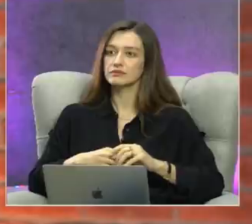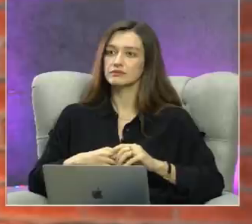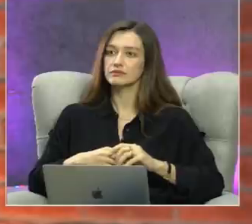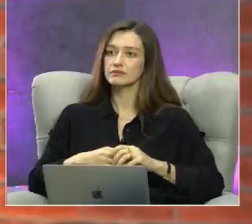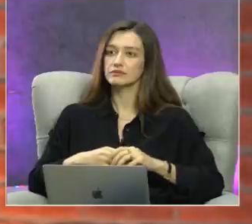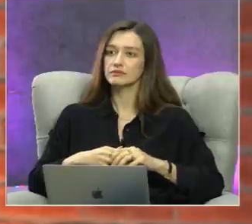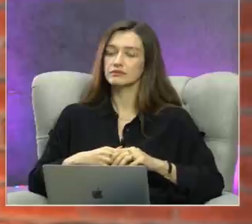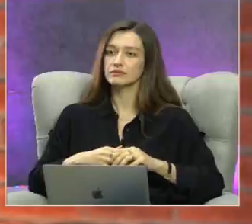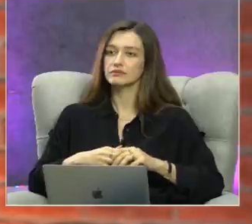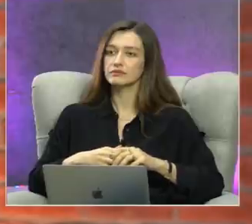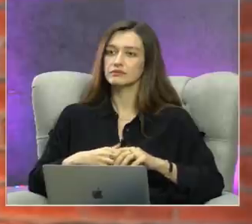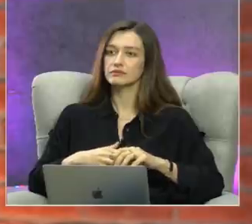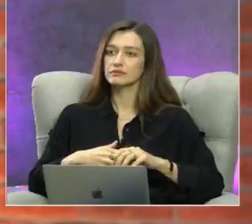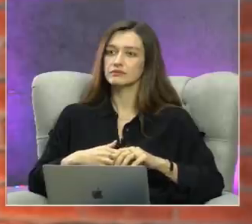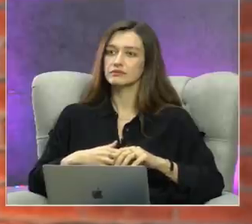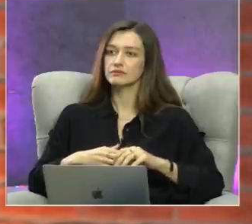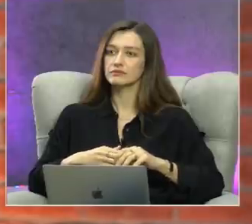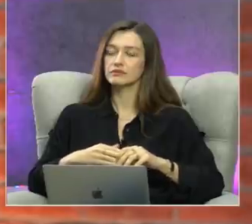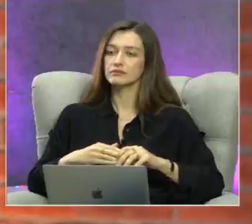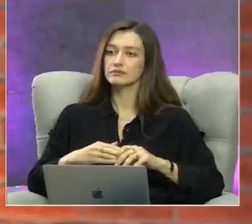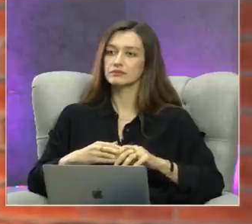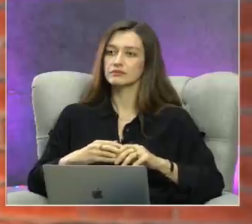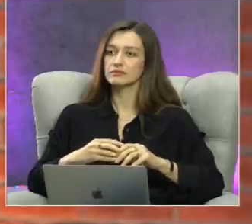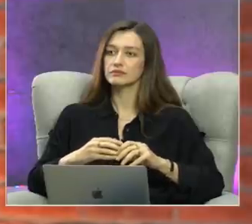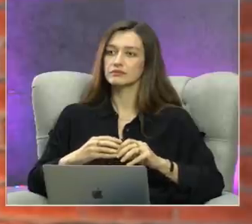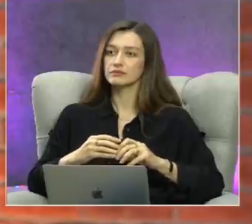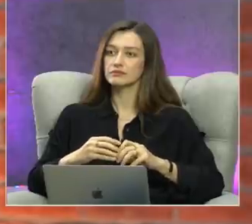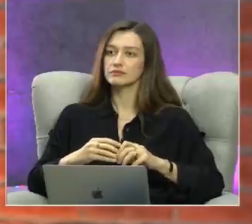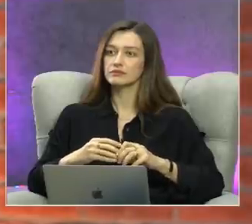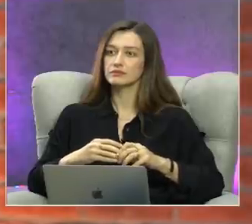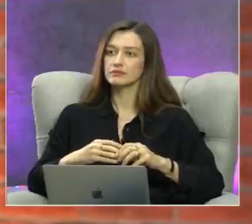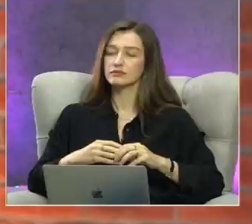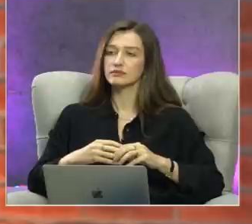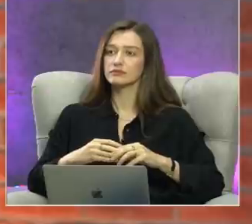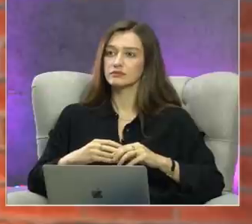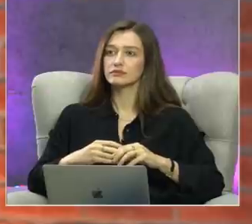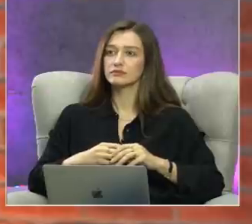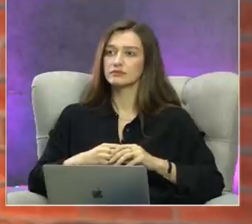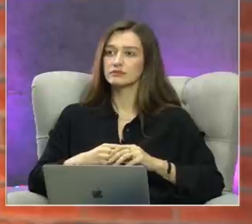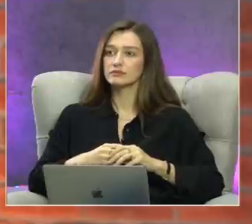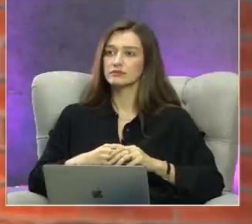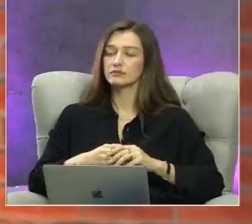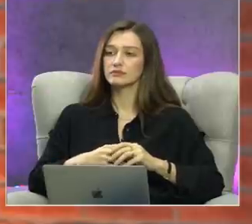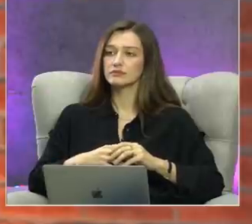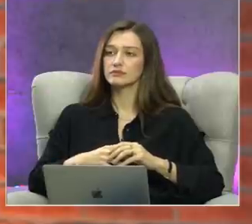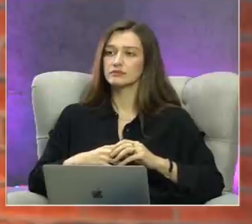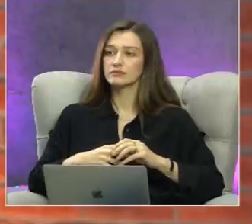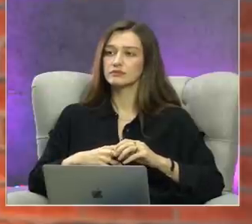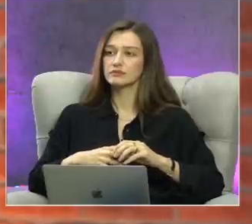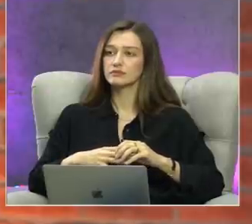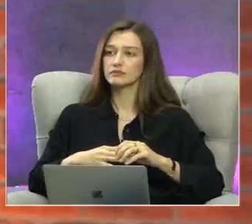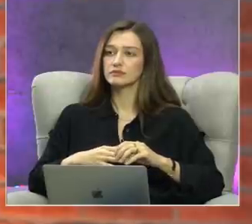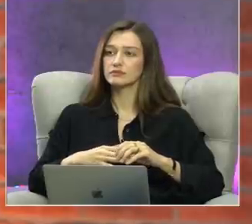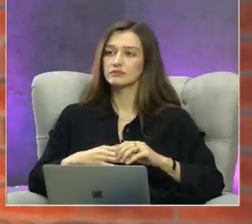dinlerin, bütün adını duymuş olduğumuz ideolojilerin, bütün inanç sistemlerinin temelinde yer alır. Ve bu kötü bir şey de değildir. Yani